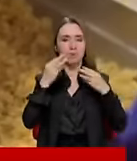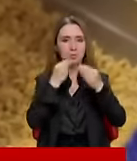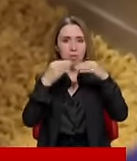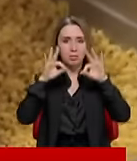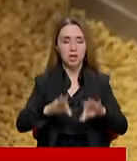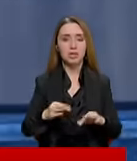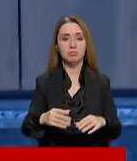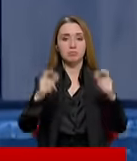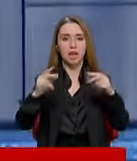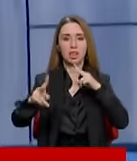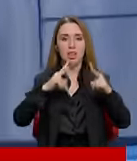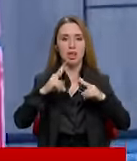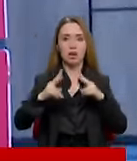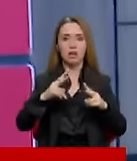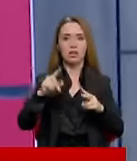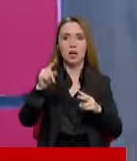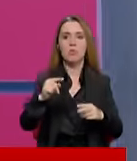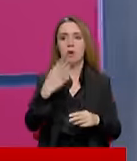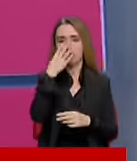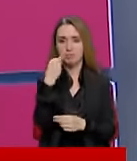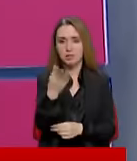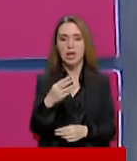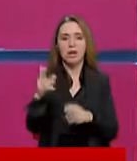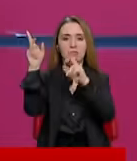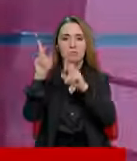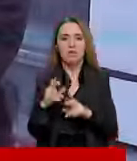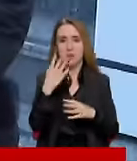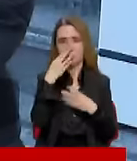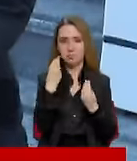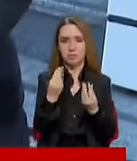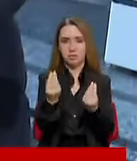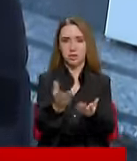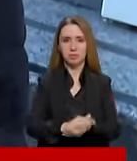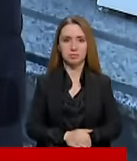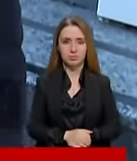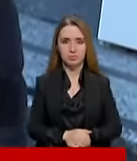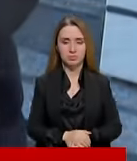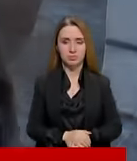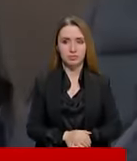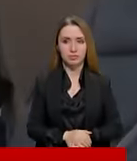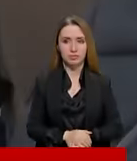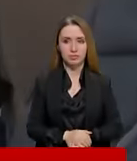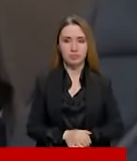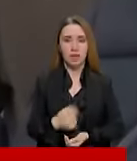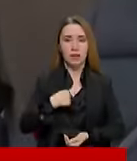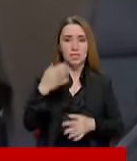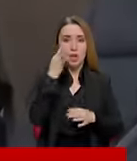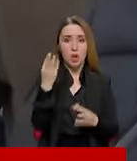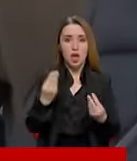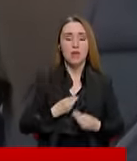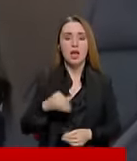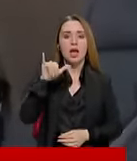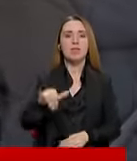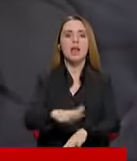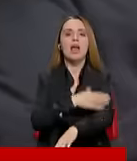dolsa da gelenler eli boş gönderilmiyor iftariyelik veriliyor sandviç meyve su Bizi bu hale getiren de Ben